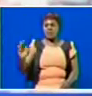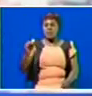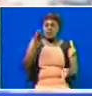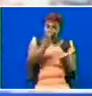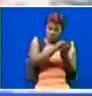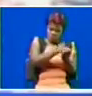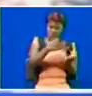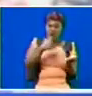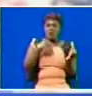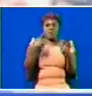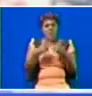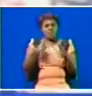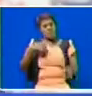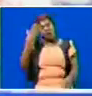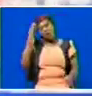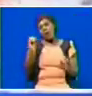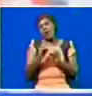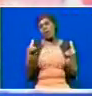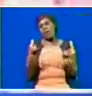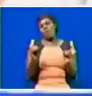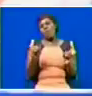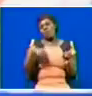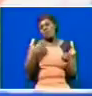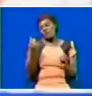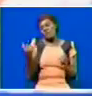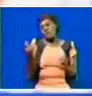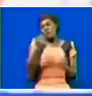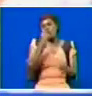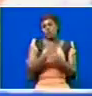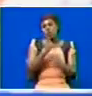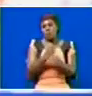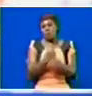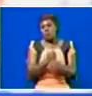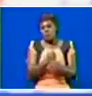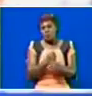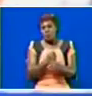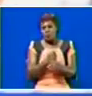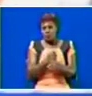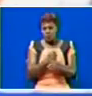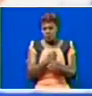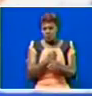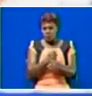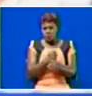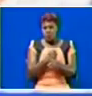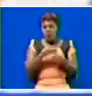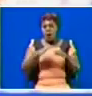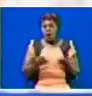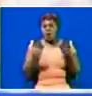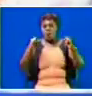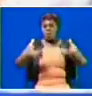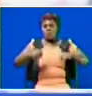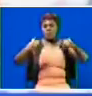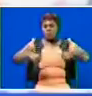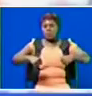ipo, ila siwezi kufahamu kwa sisi wajasiriamali wadogo kuweza kwamba inakuwa vipi